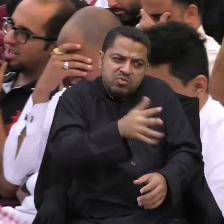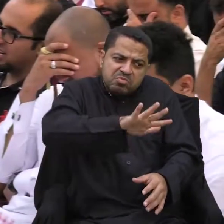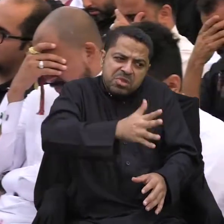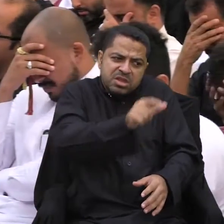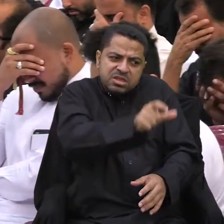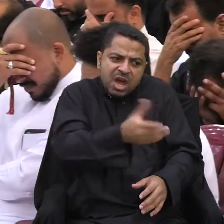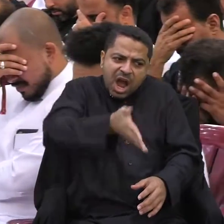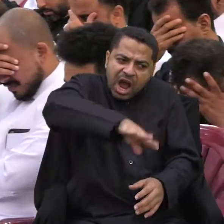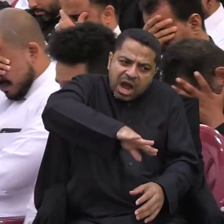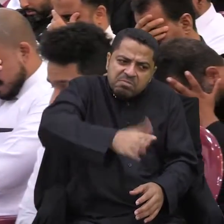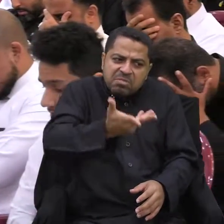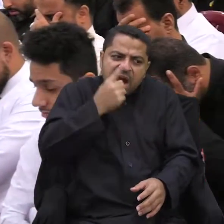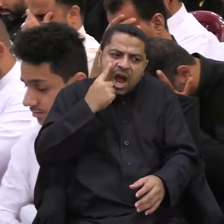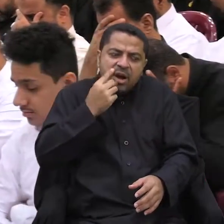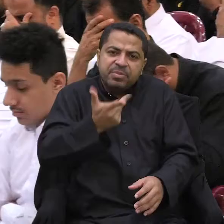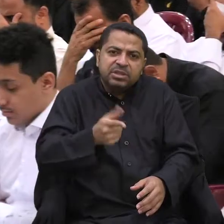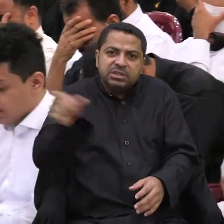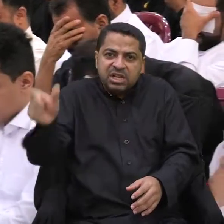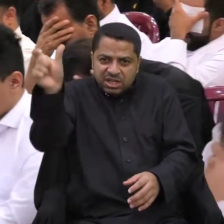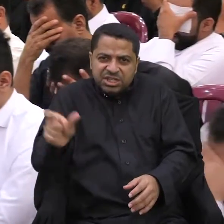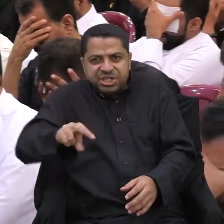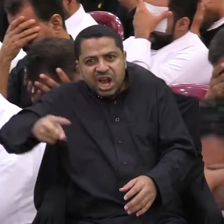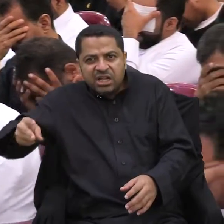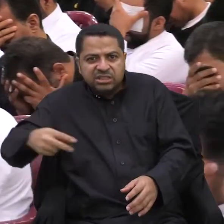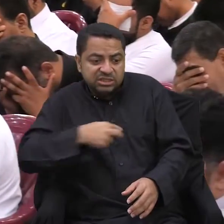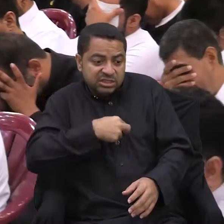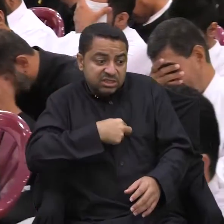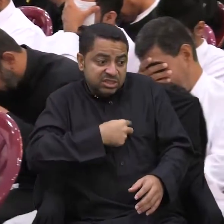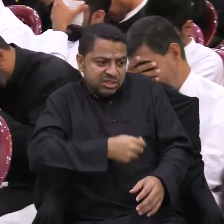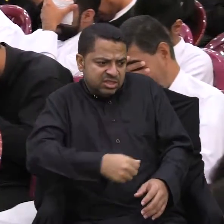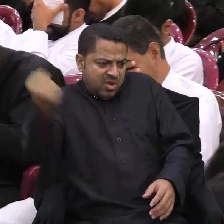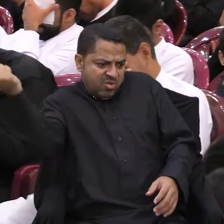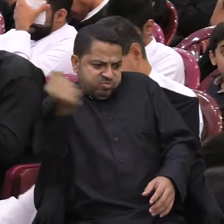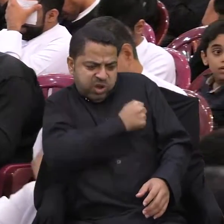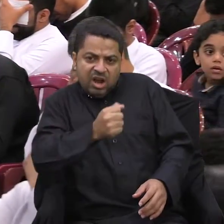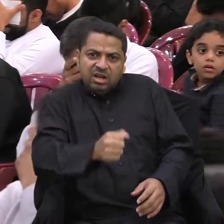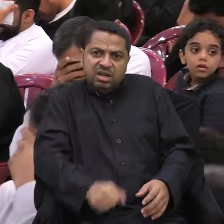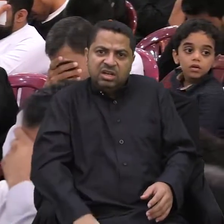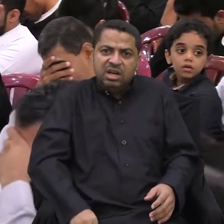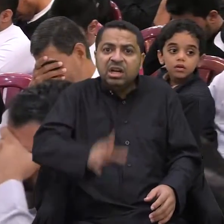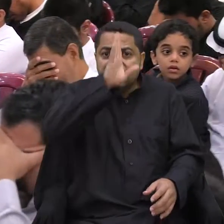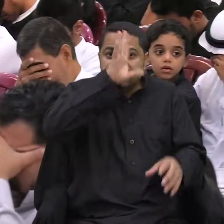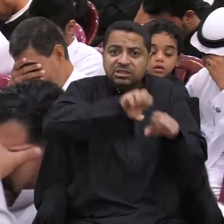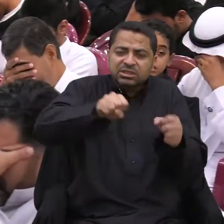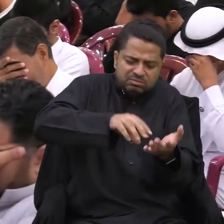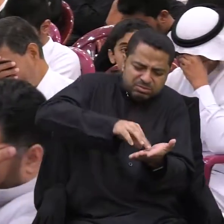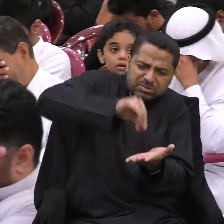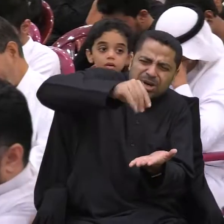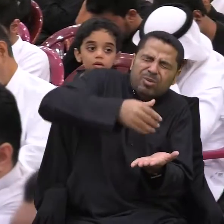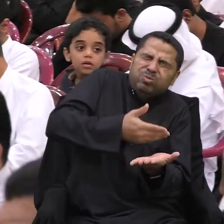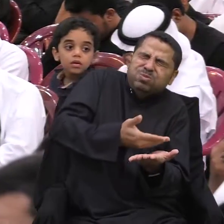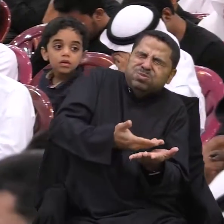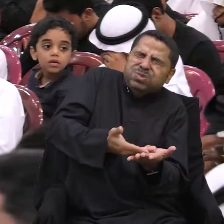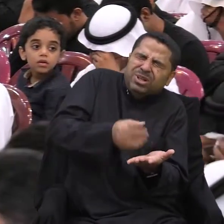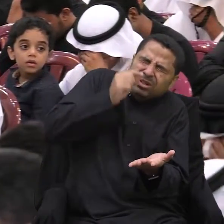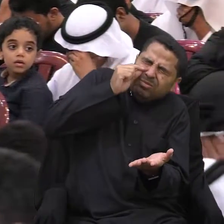ورماه لعين في صدره، وهذا والإمام على ذلك التراب،